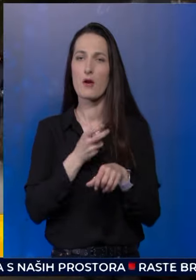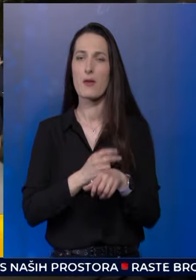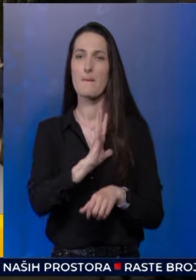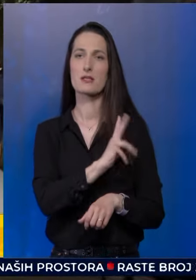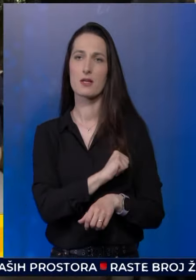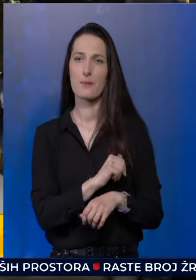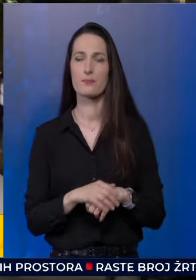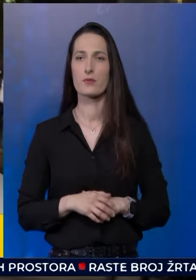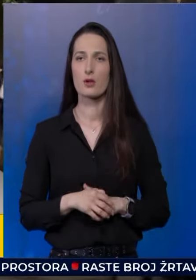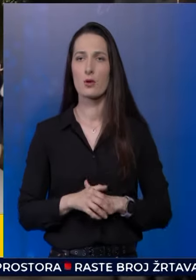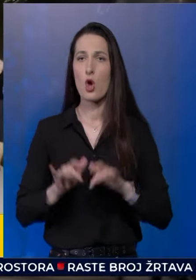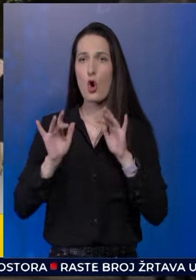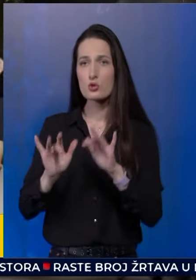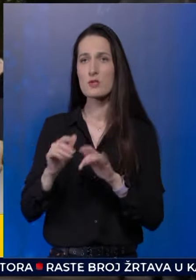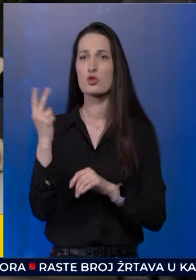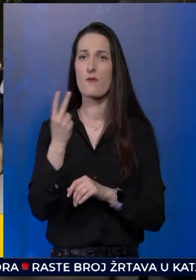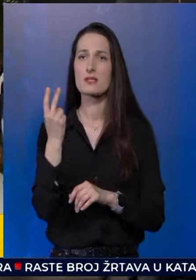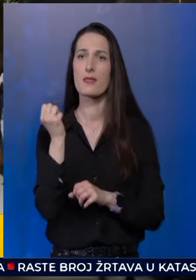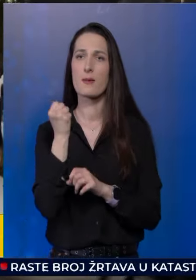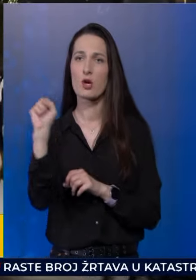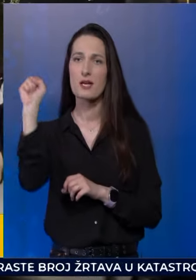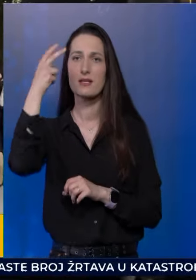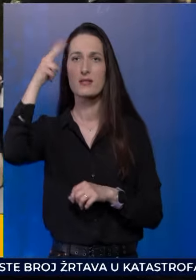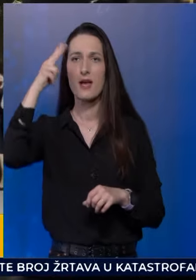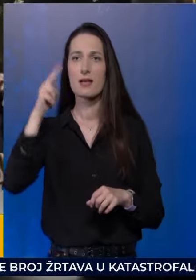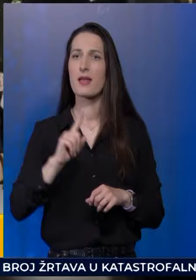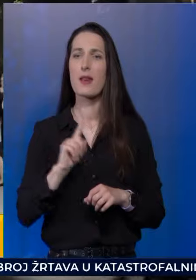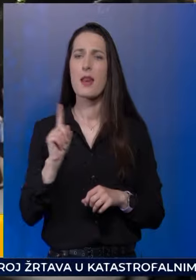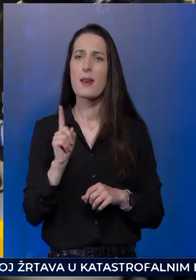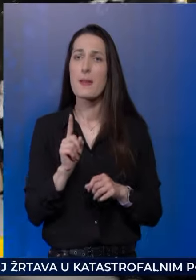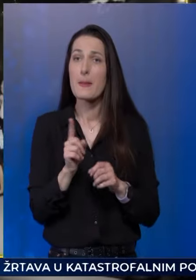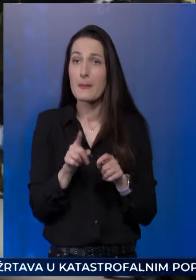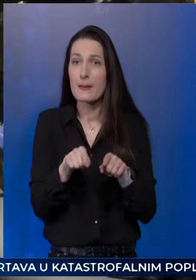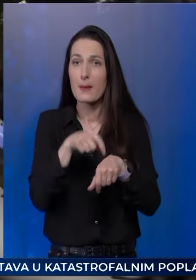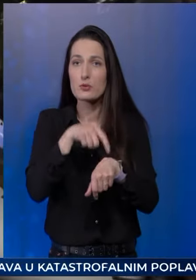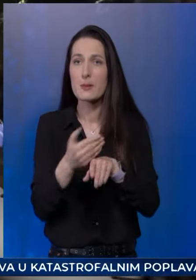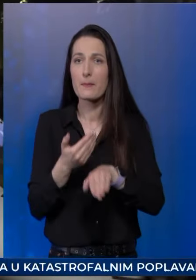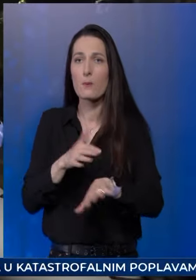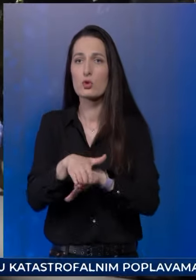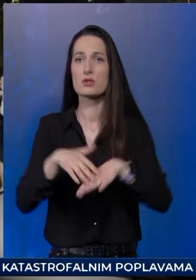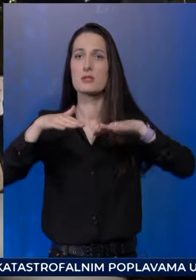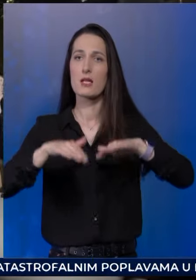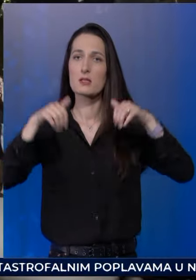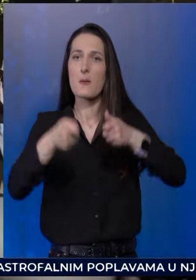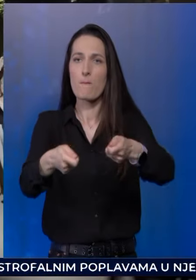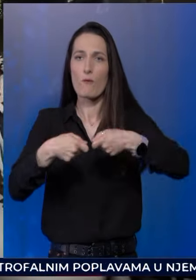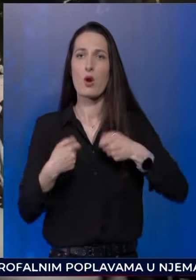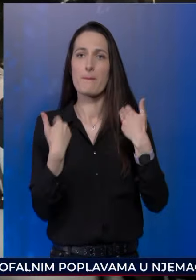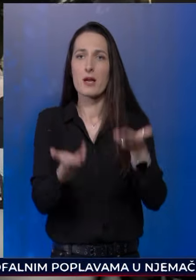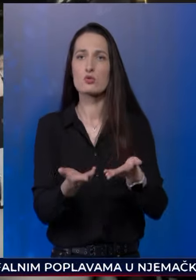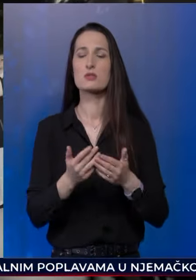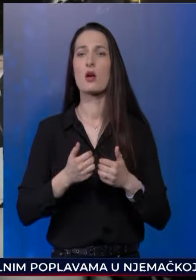države Palestine. Opoziciona Slovenska demokratska stranka je neposredno prije početka sjednice povukla prijedlog